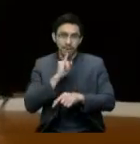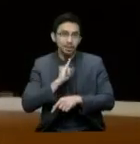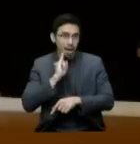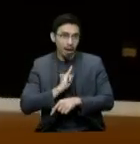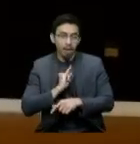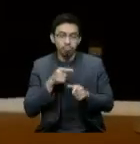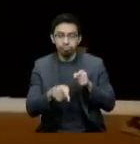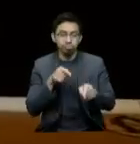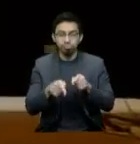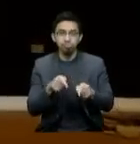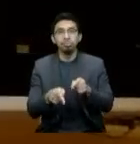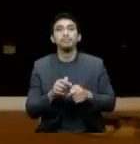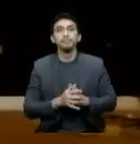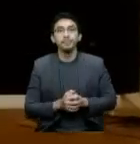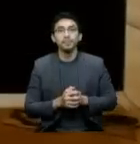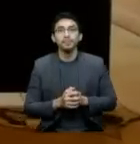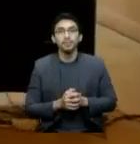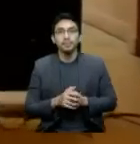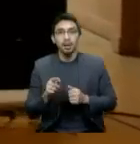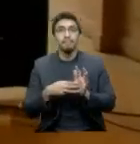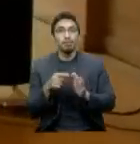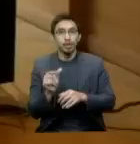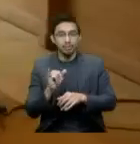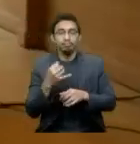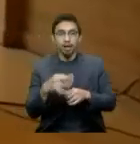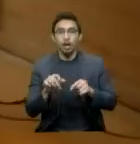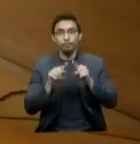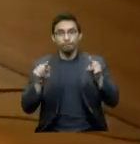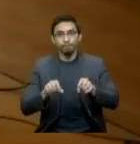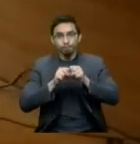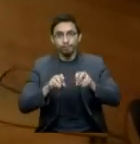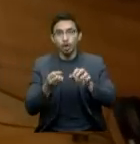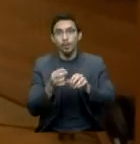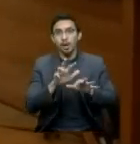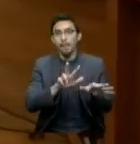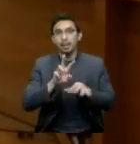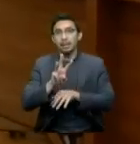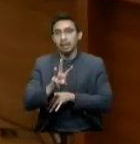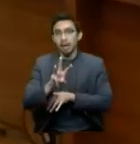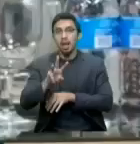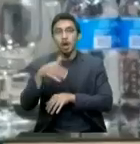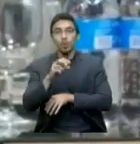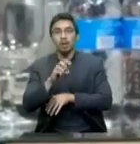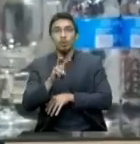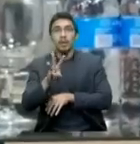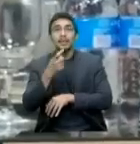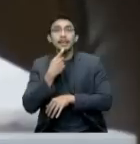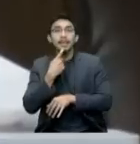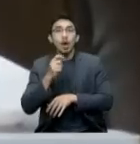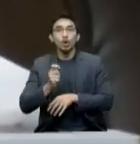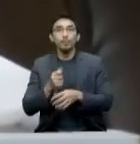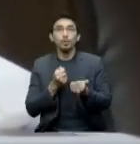Palestina komisi fatwa MUI mengeluarkan fatwa terbaru nomor 83 tahun 2023 tentang hukum